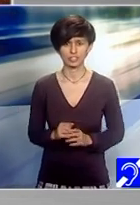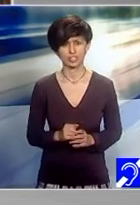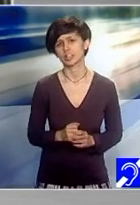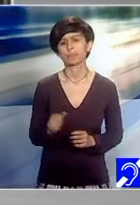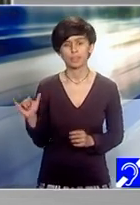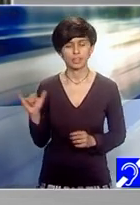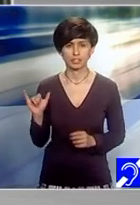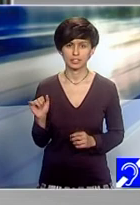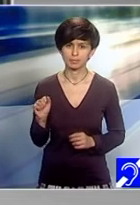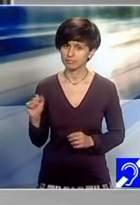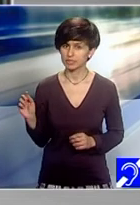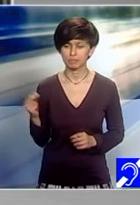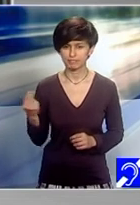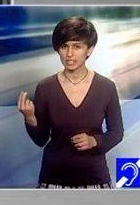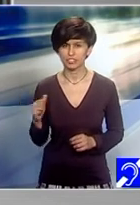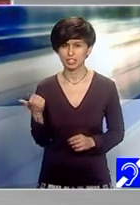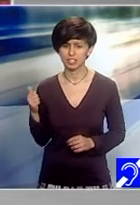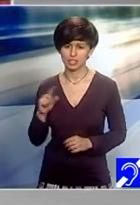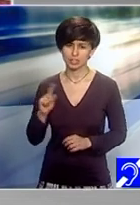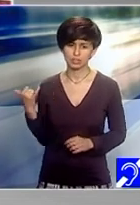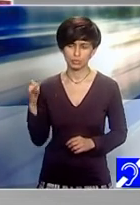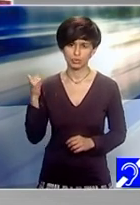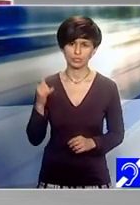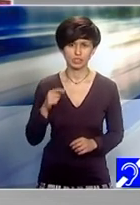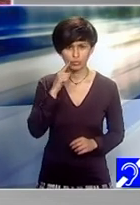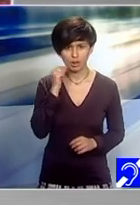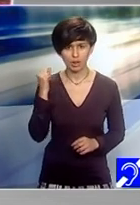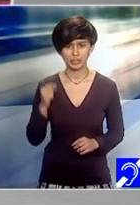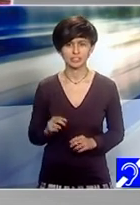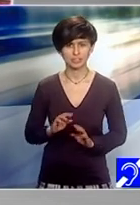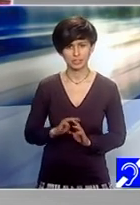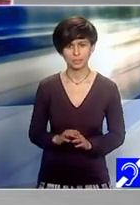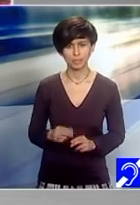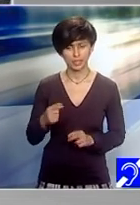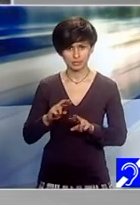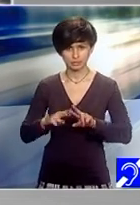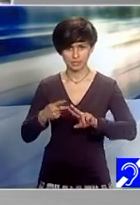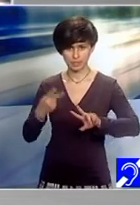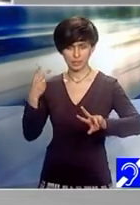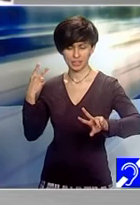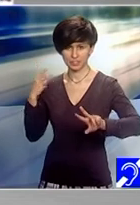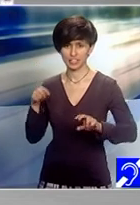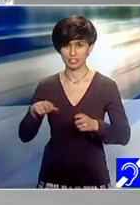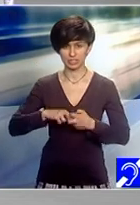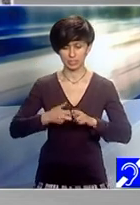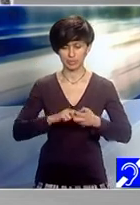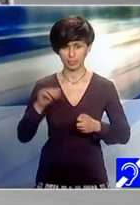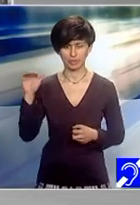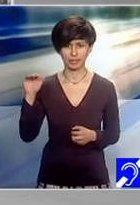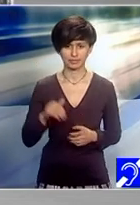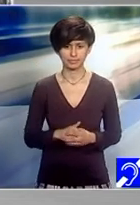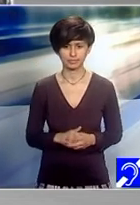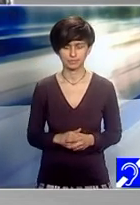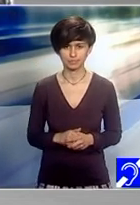oamenii să încearcă să prevină aceste Am bolcă. Procedat, dacă vreți, științific pentru a afla care